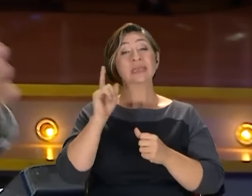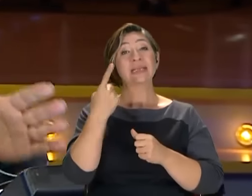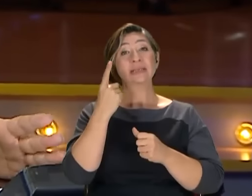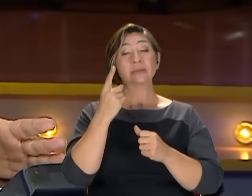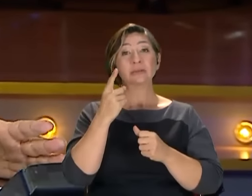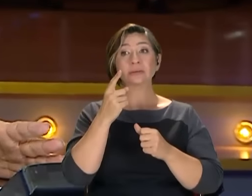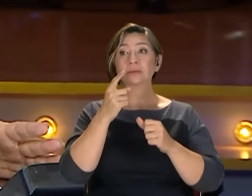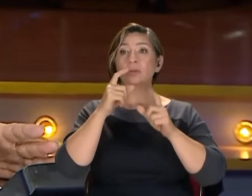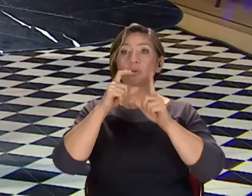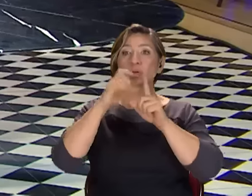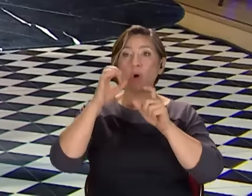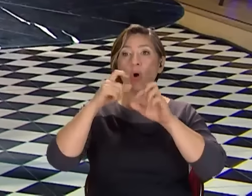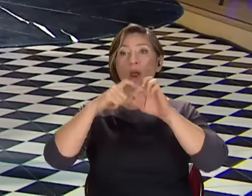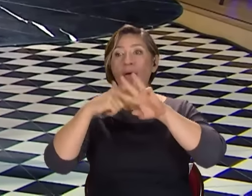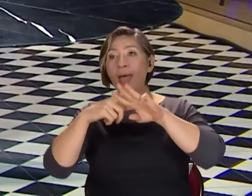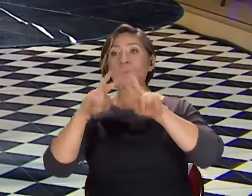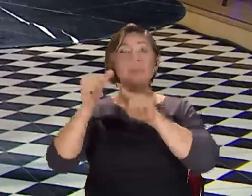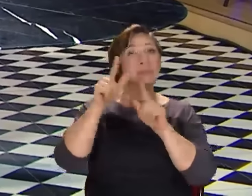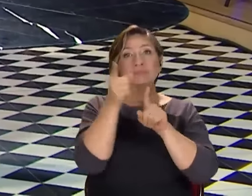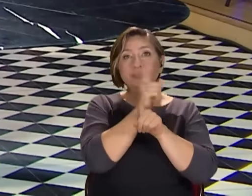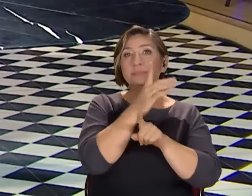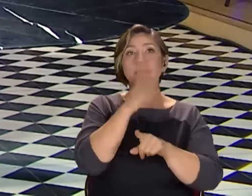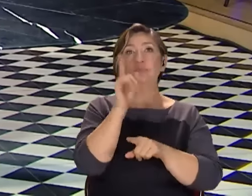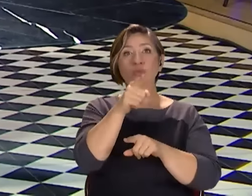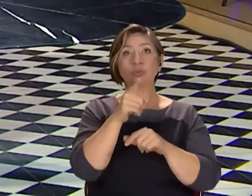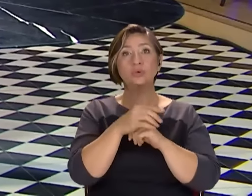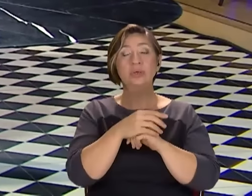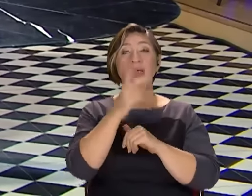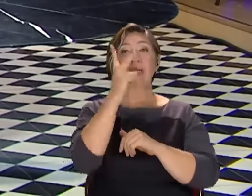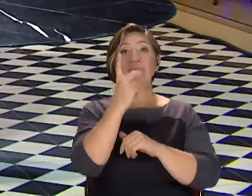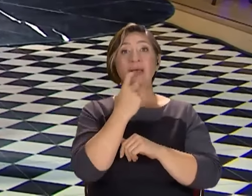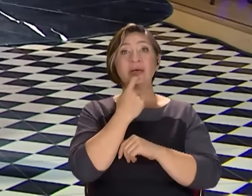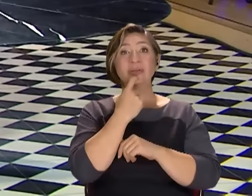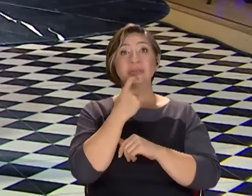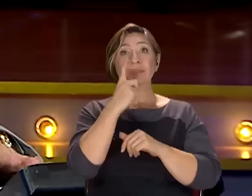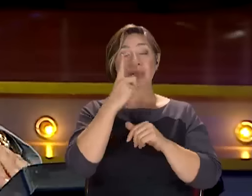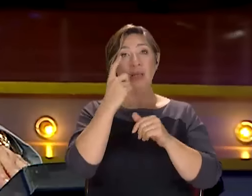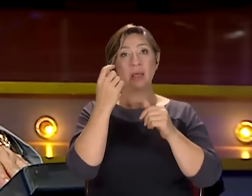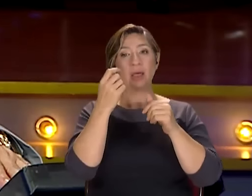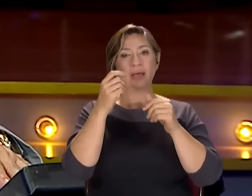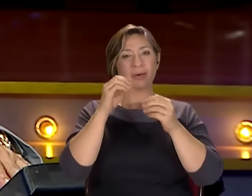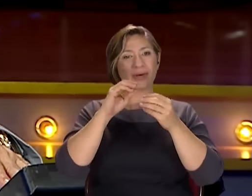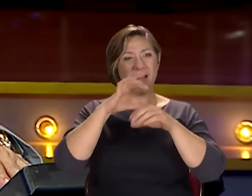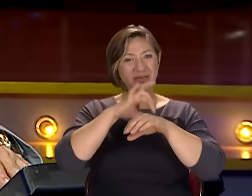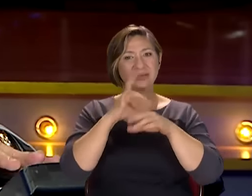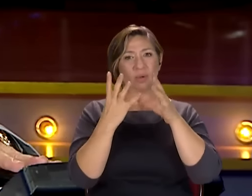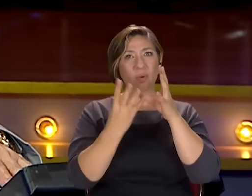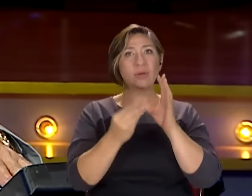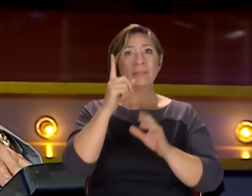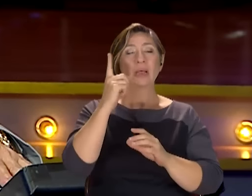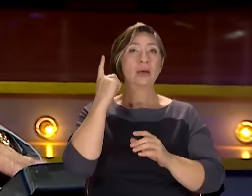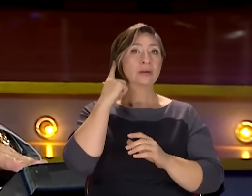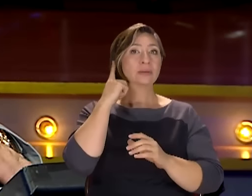ilginçtir, nota bilmiyorsunuz. Evet hocam. Ve 2 yaşındayken geçirdiğiniz bir rahatsızlıktan dolayı